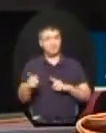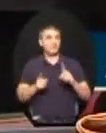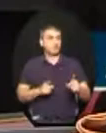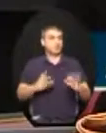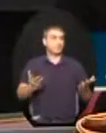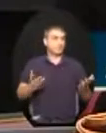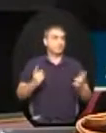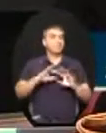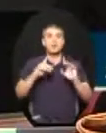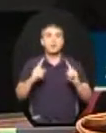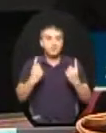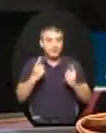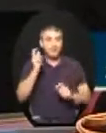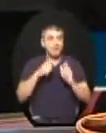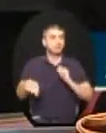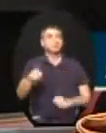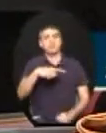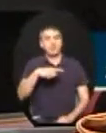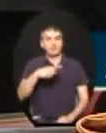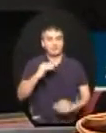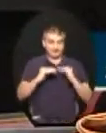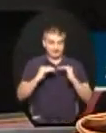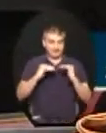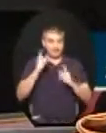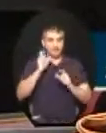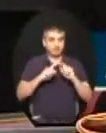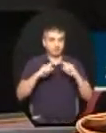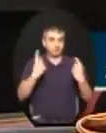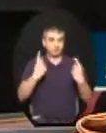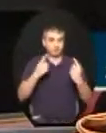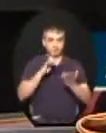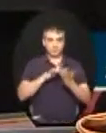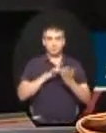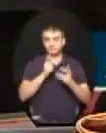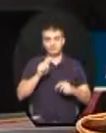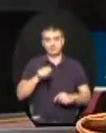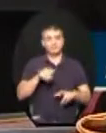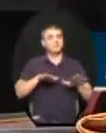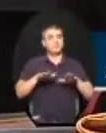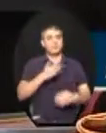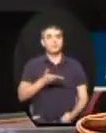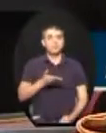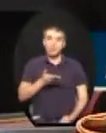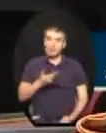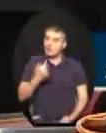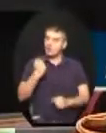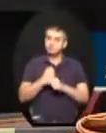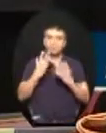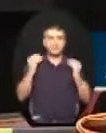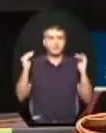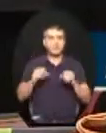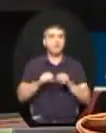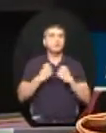לשם. בכל אופן, האנשים האלה, יחסית לאנשים אחרים שיושבים בכנסת היום ובממשלה, עשו הרבה